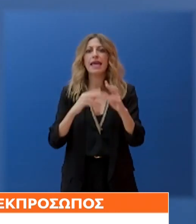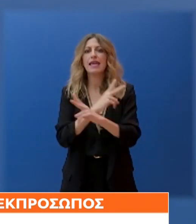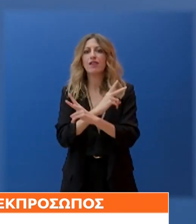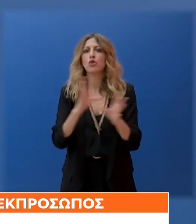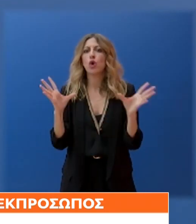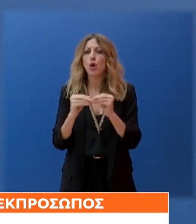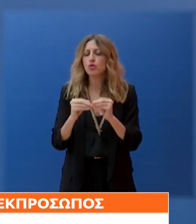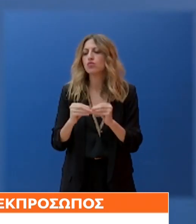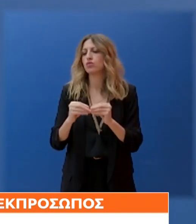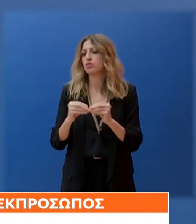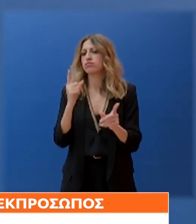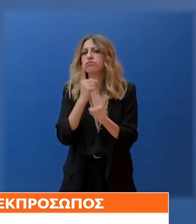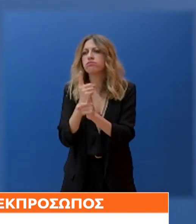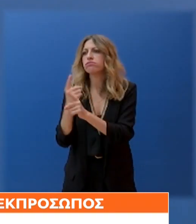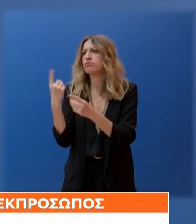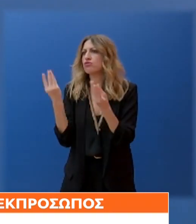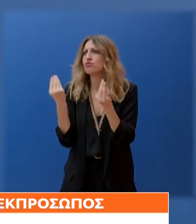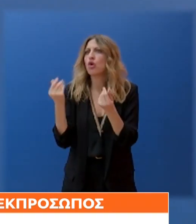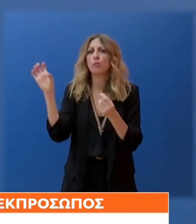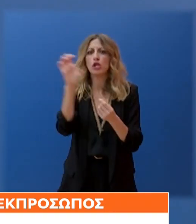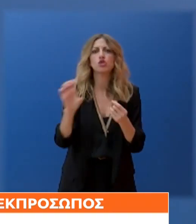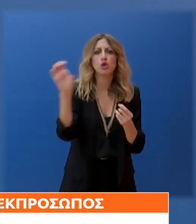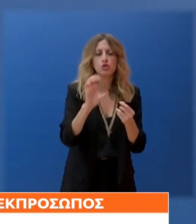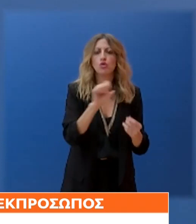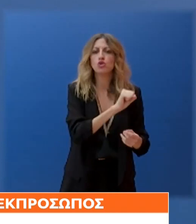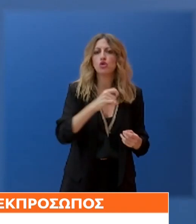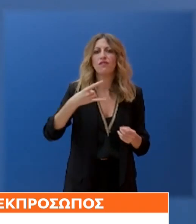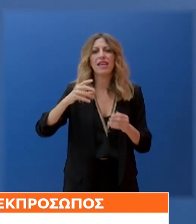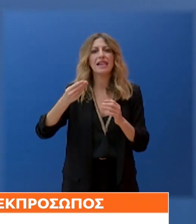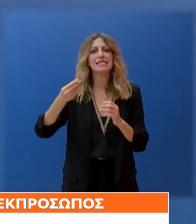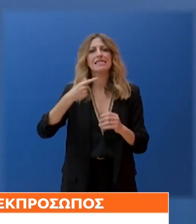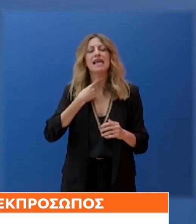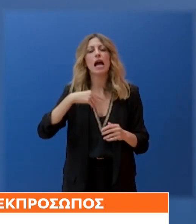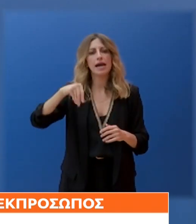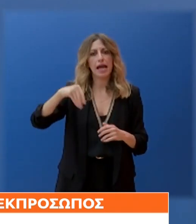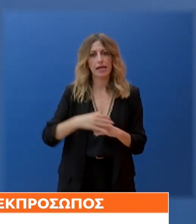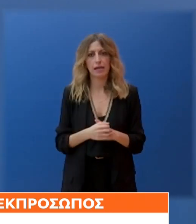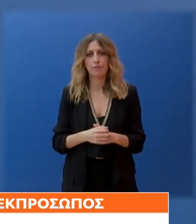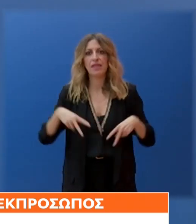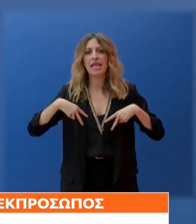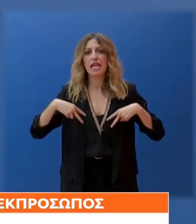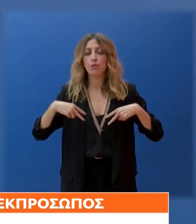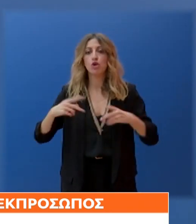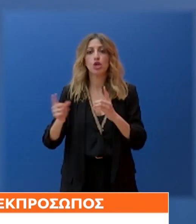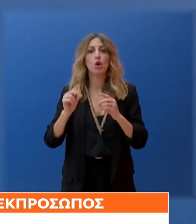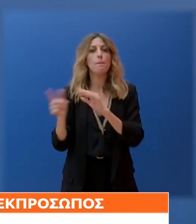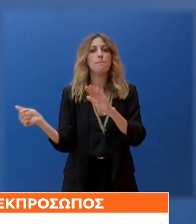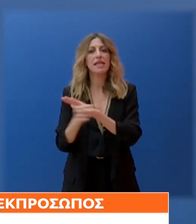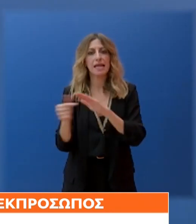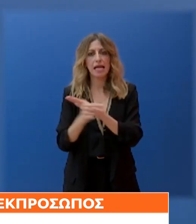τουρισμού, Σοφία Ζαχαράκη. Υπουργείο Μετανάστευσης και Ασύλου. Υπουργός Παναγιώτης